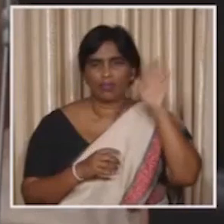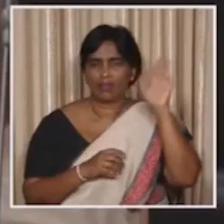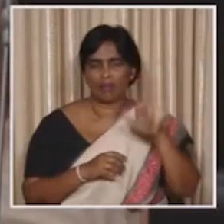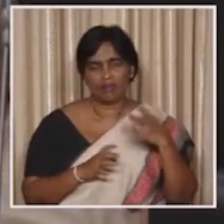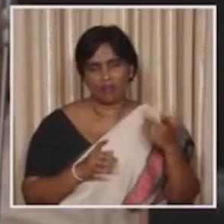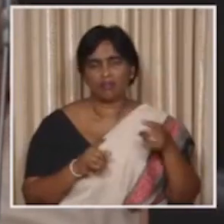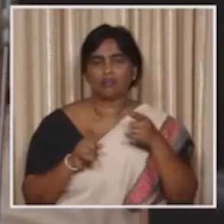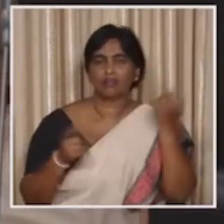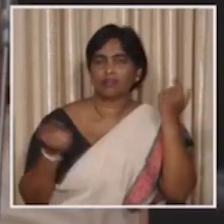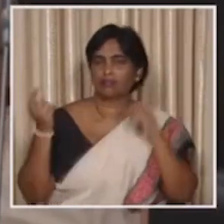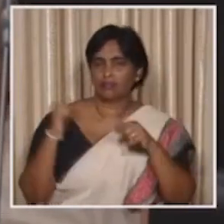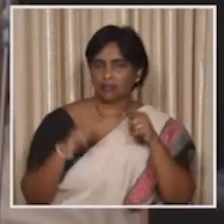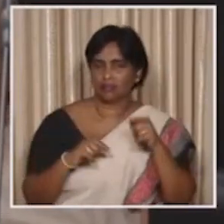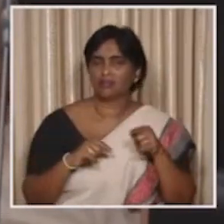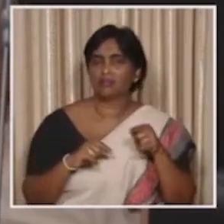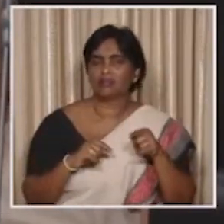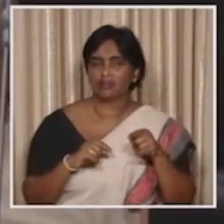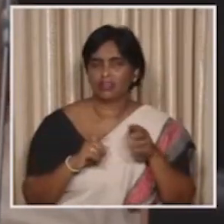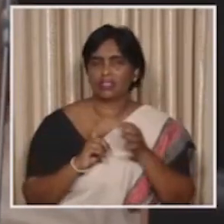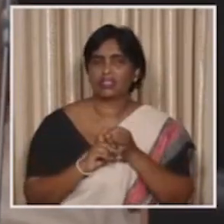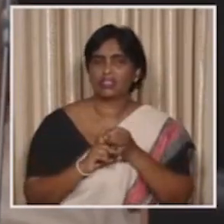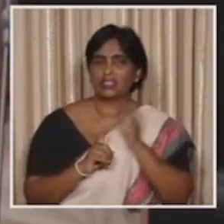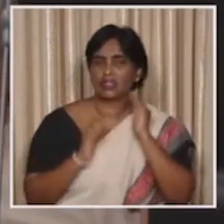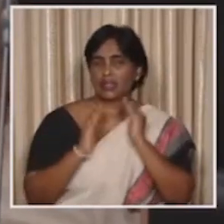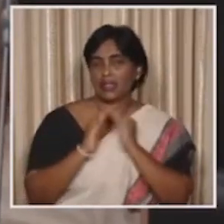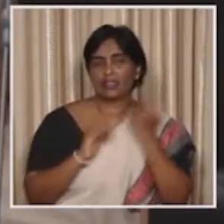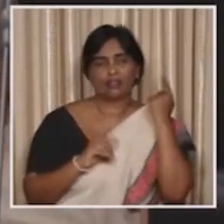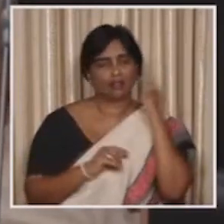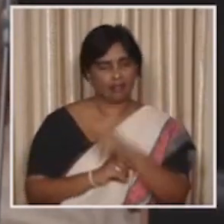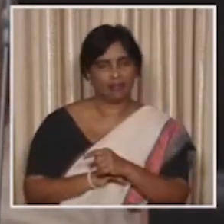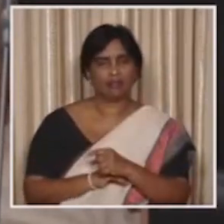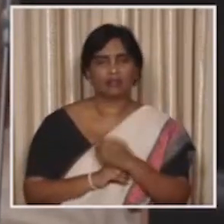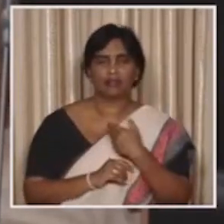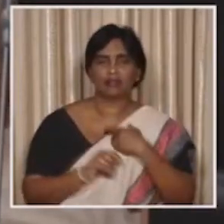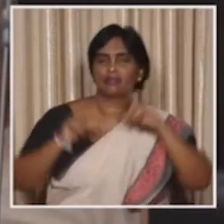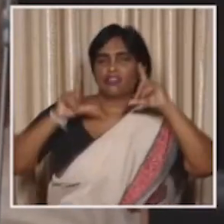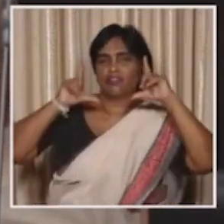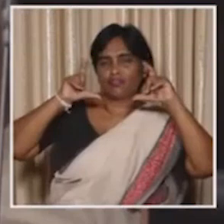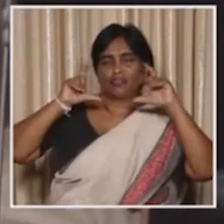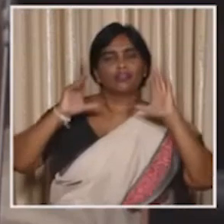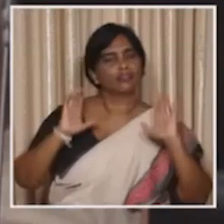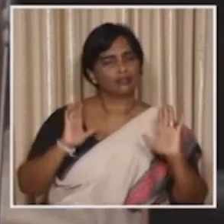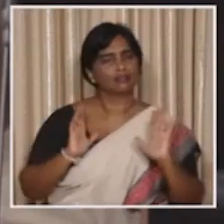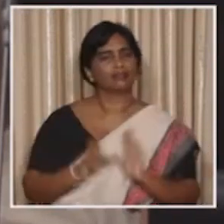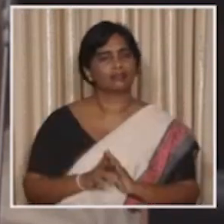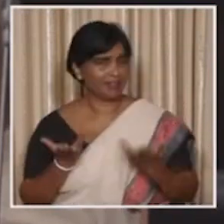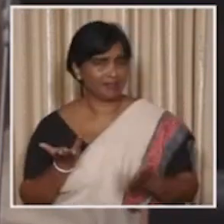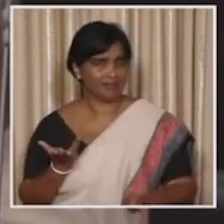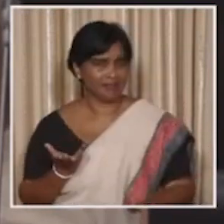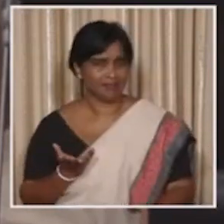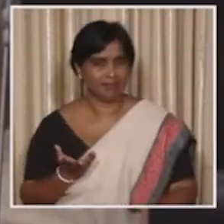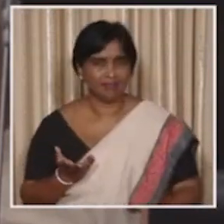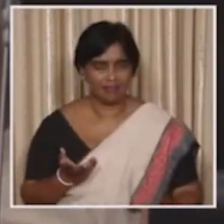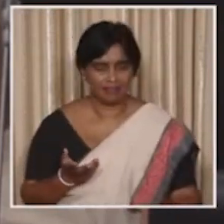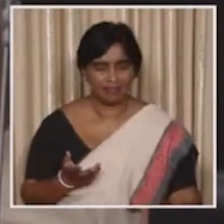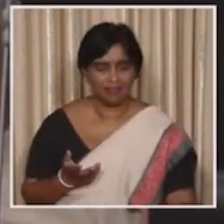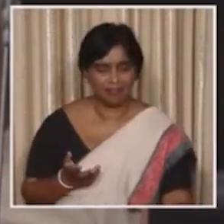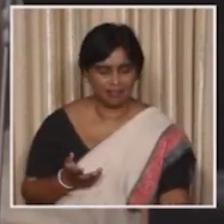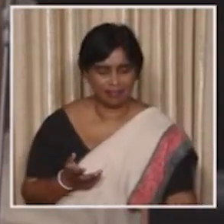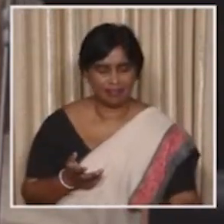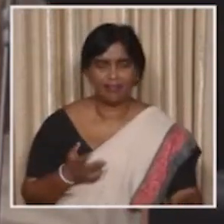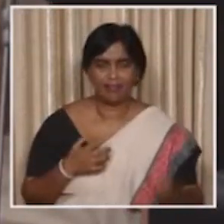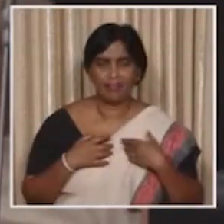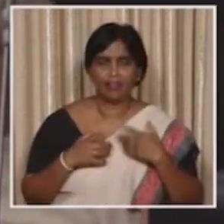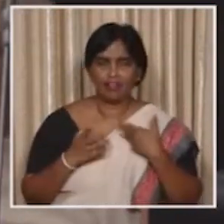ඉතින් මේගොල්ලෝ ආවා ජනාධිපති මන්දිරයට. අපි ඡායාරූපේ ගත්තා. ඔක ලොකු දෙයක්. මං ඕන්නම් මගේ